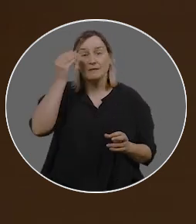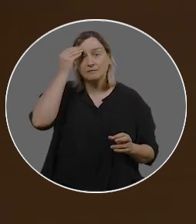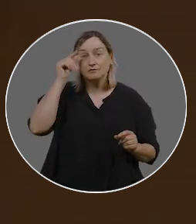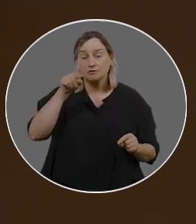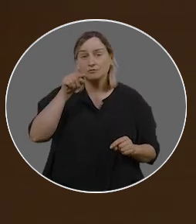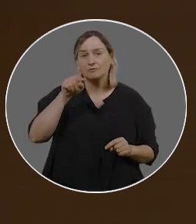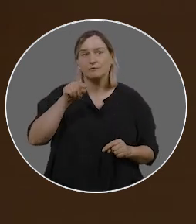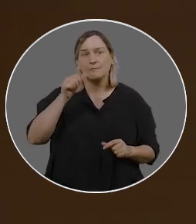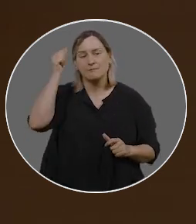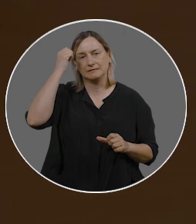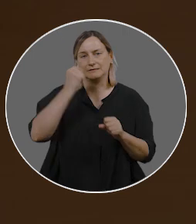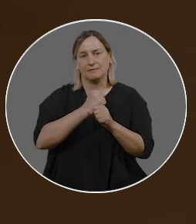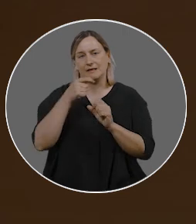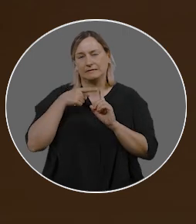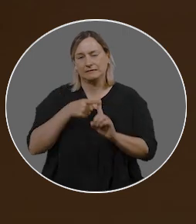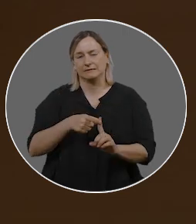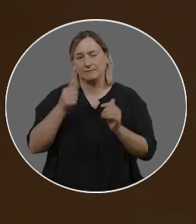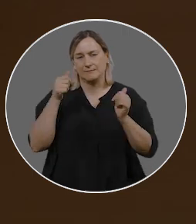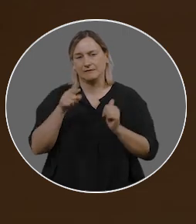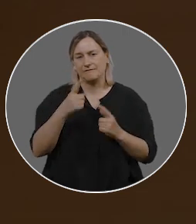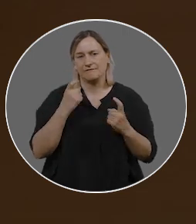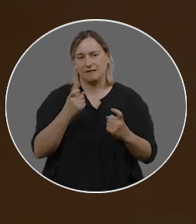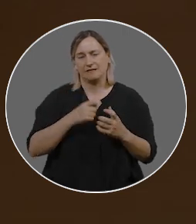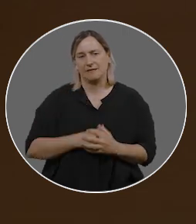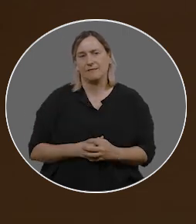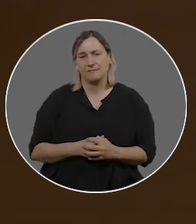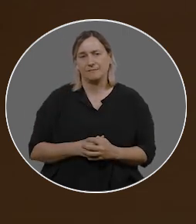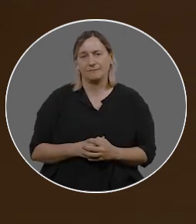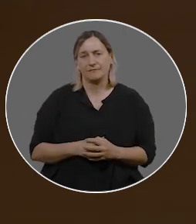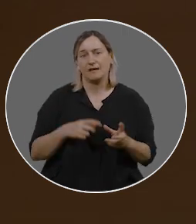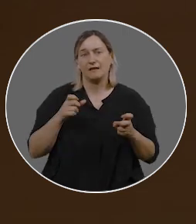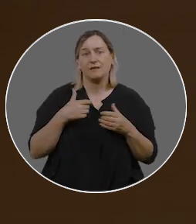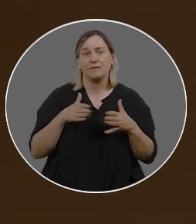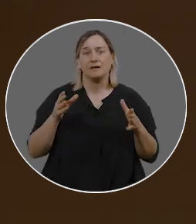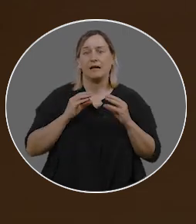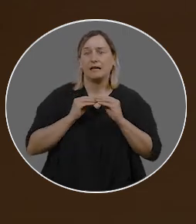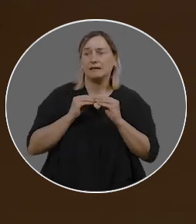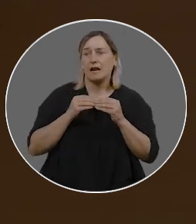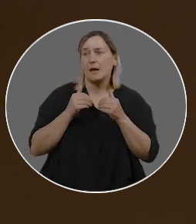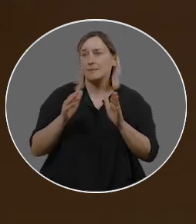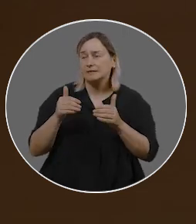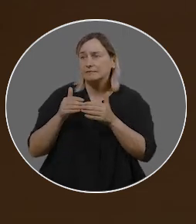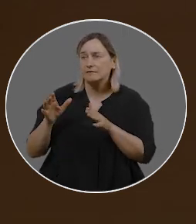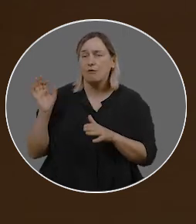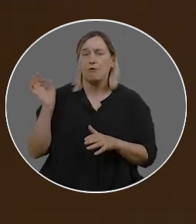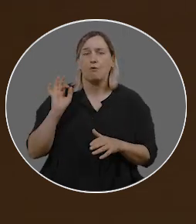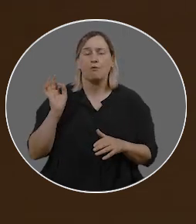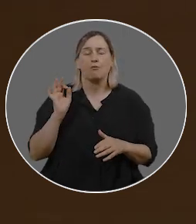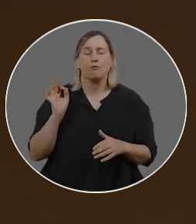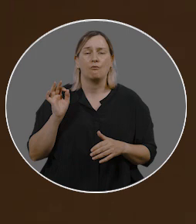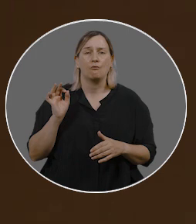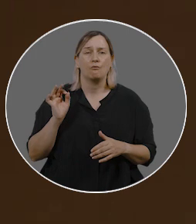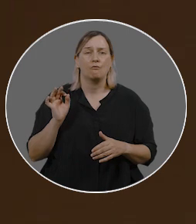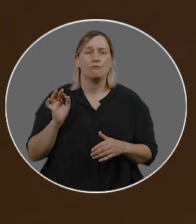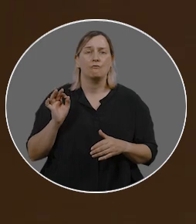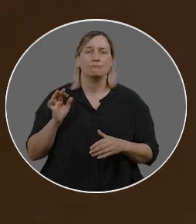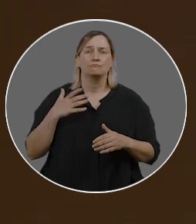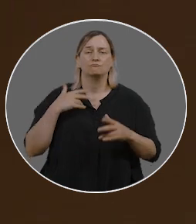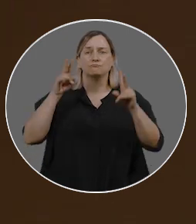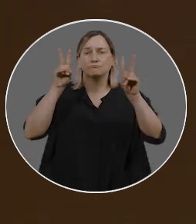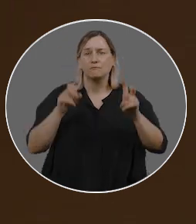aquí és on s'hauria de treballar més. I crec que abans d'obrir tràmits o d'obrir, no,